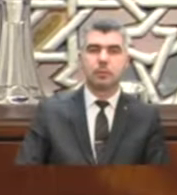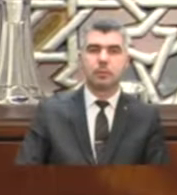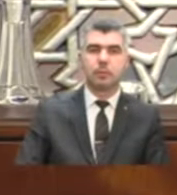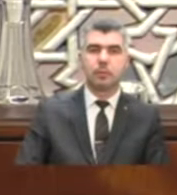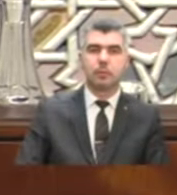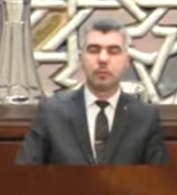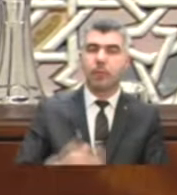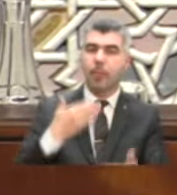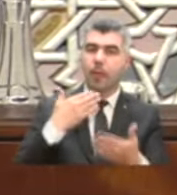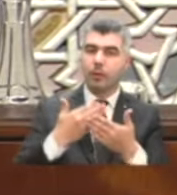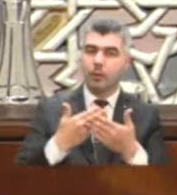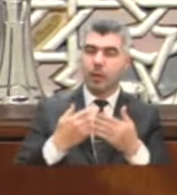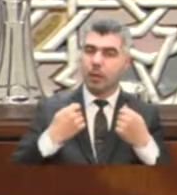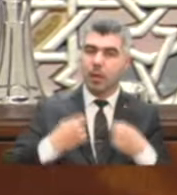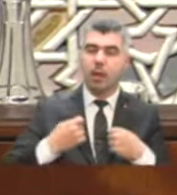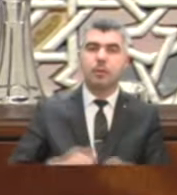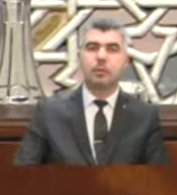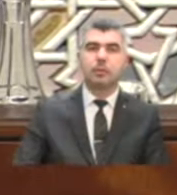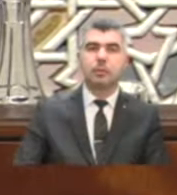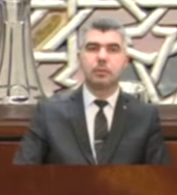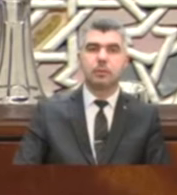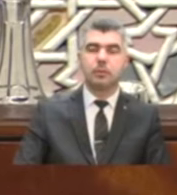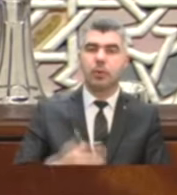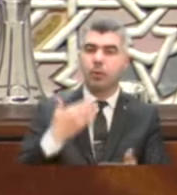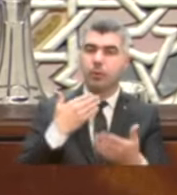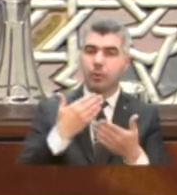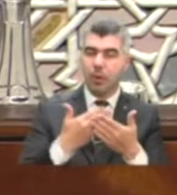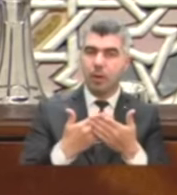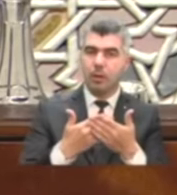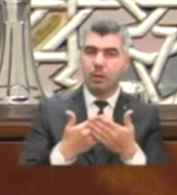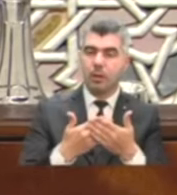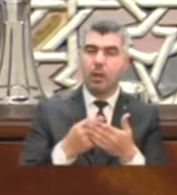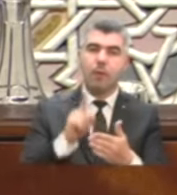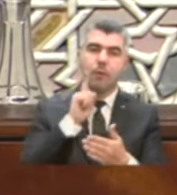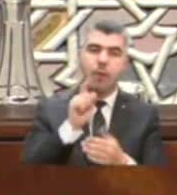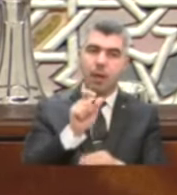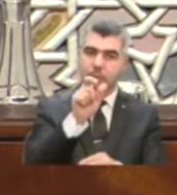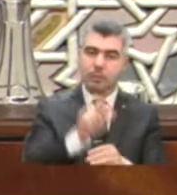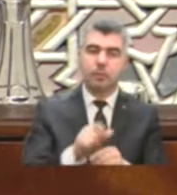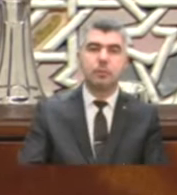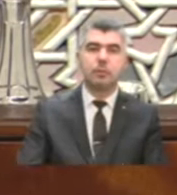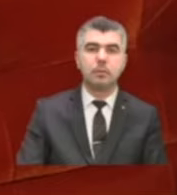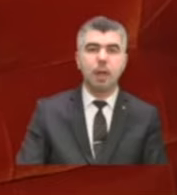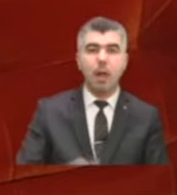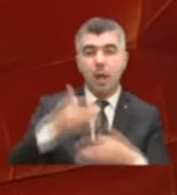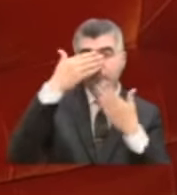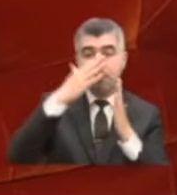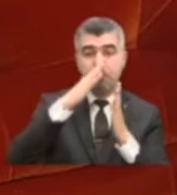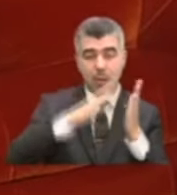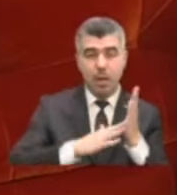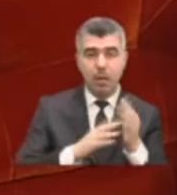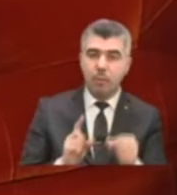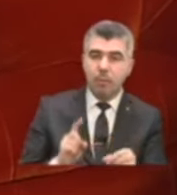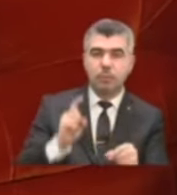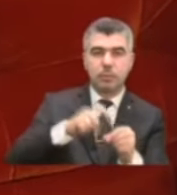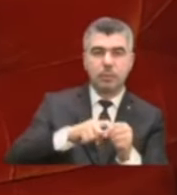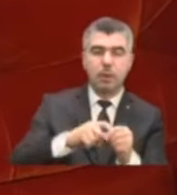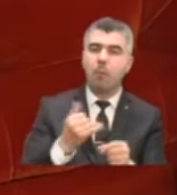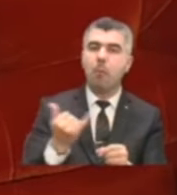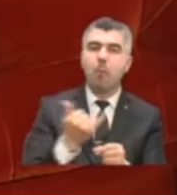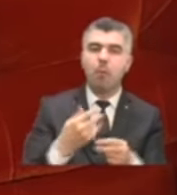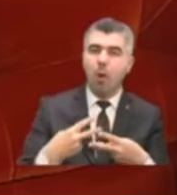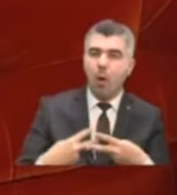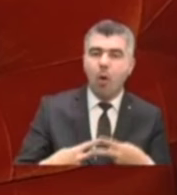شكرا السيد الرئيس، شكرا السيدة النائبة المحترمة. بلادنا منخرطة بقوة في تنفيذ